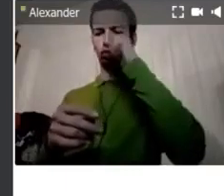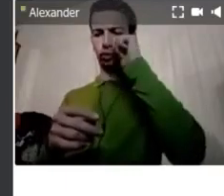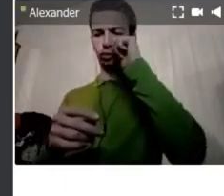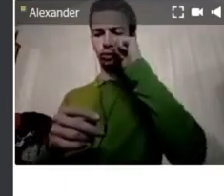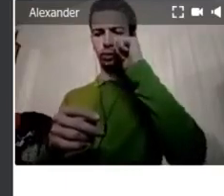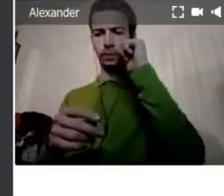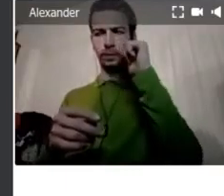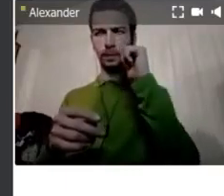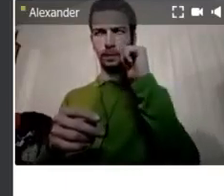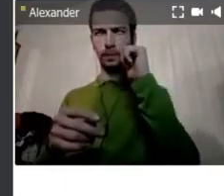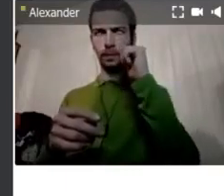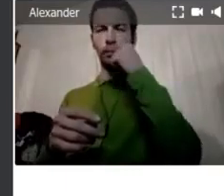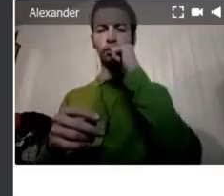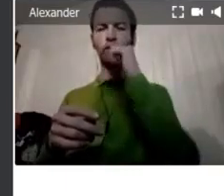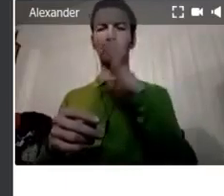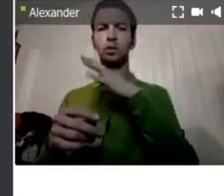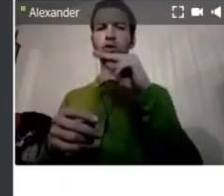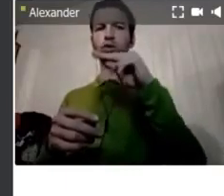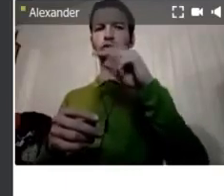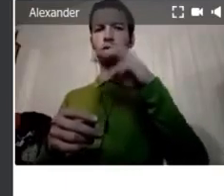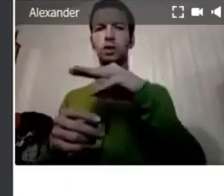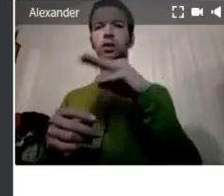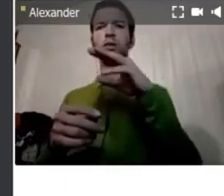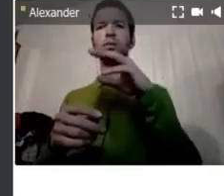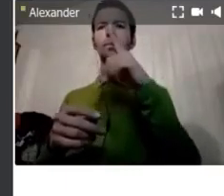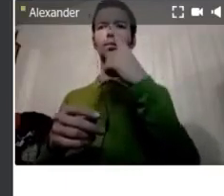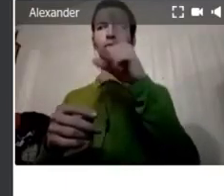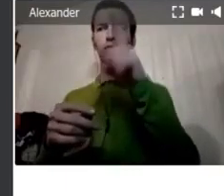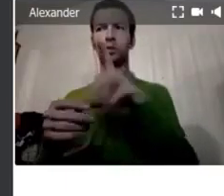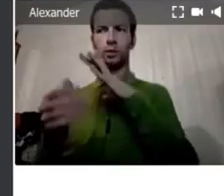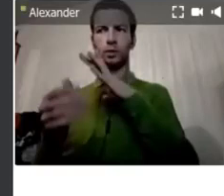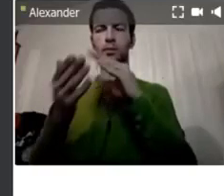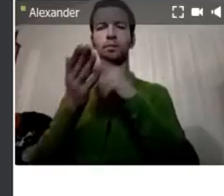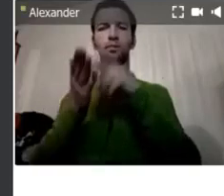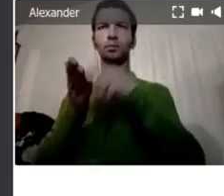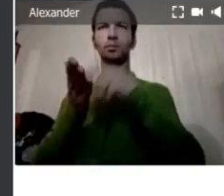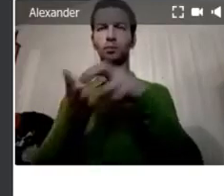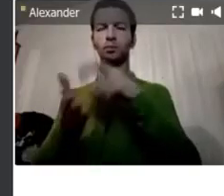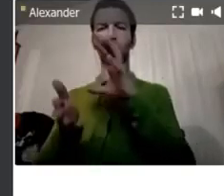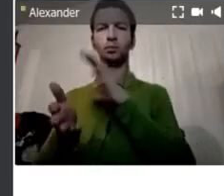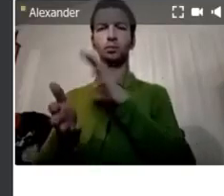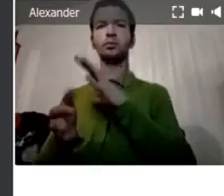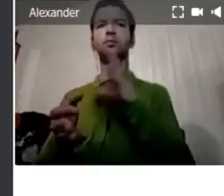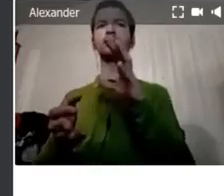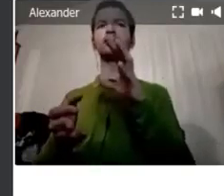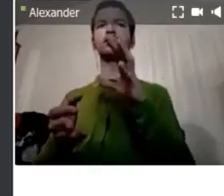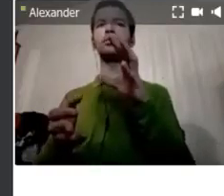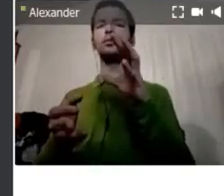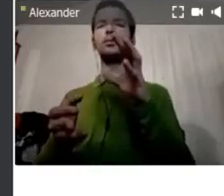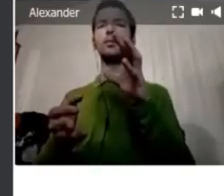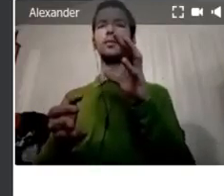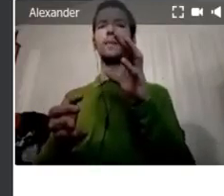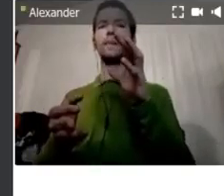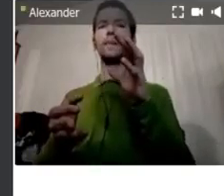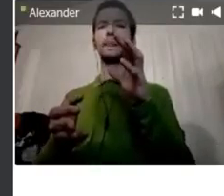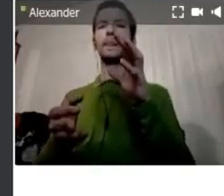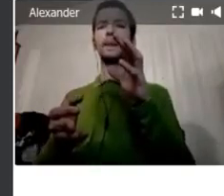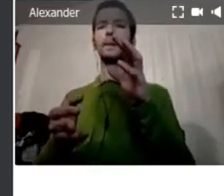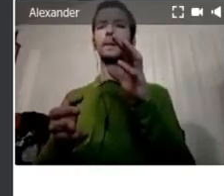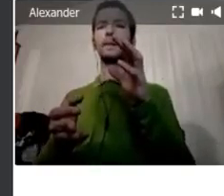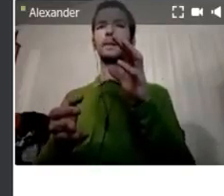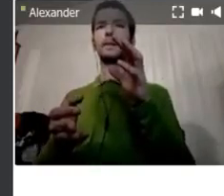такие много-много разных вопросов. Но в итоге все упирается в надежность и в гарантии. Значит,